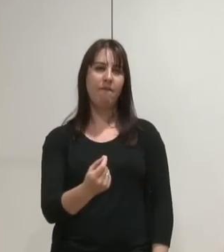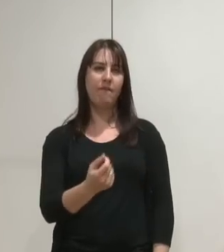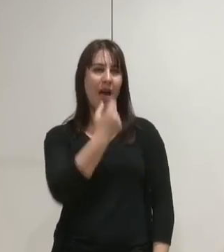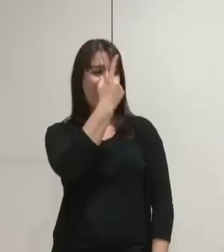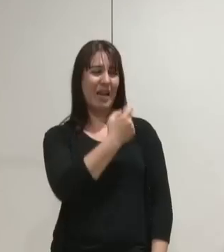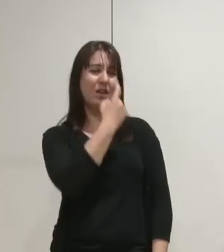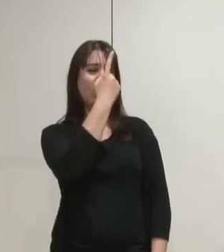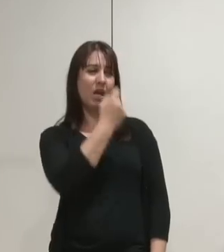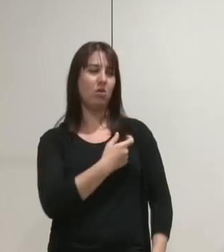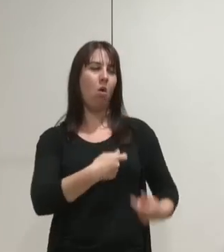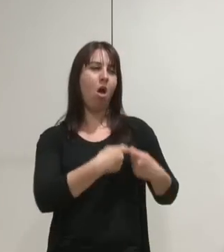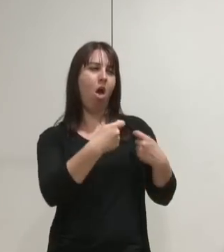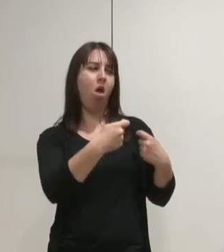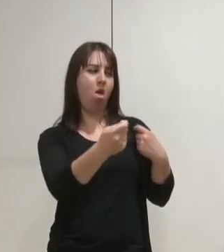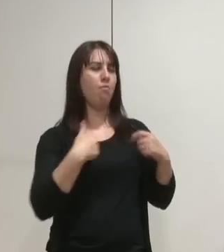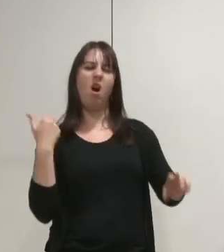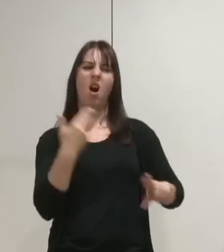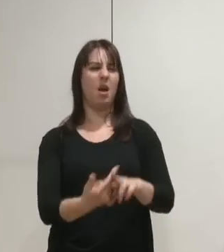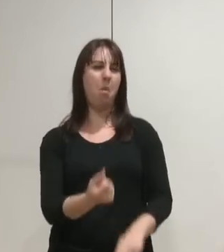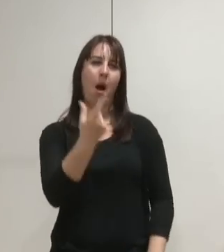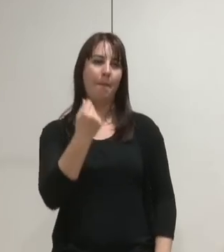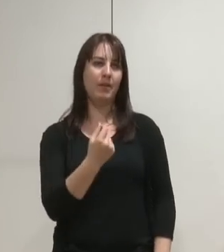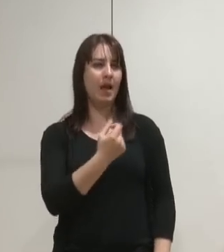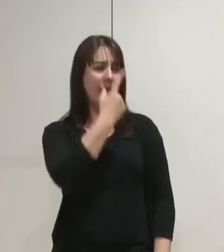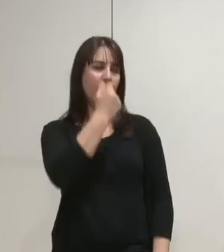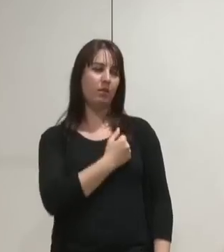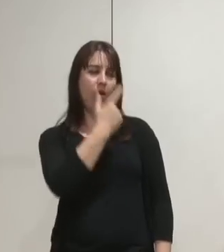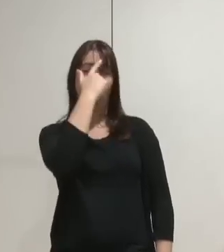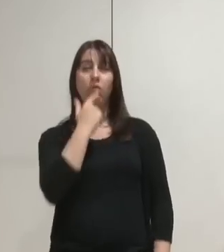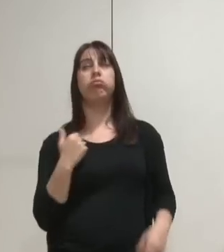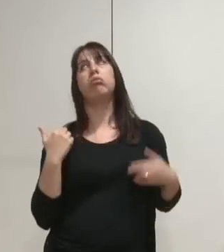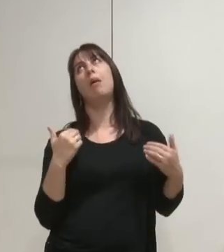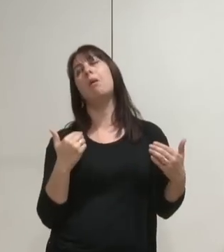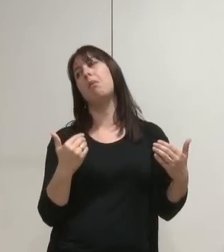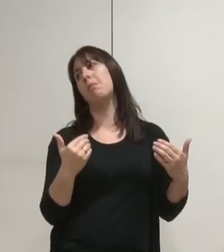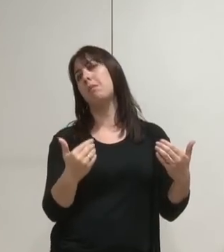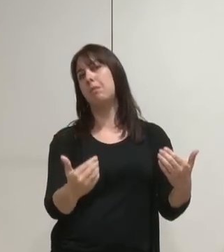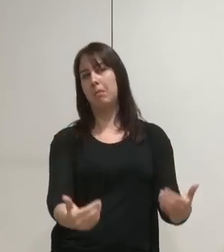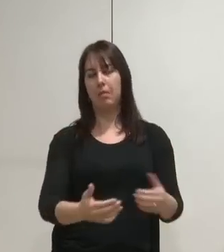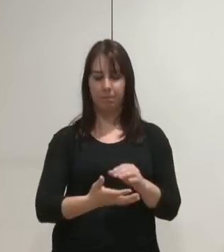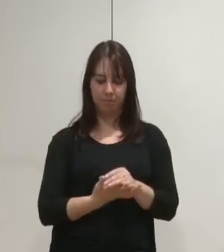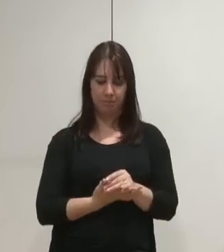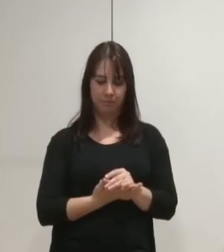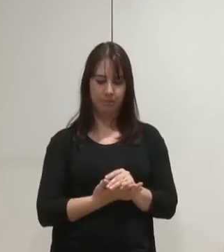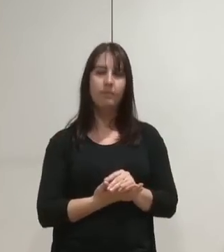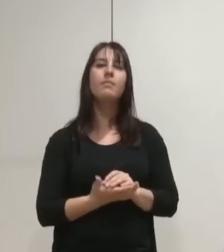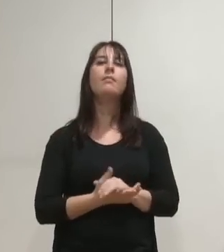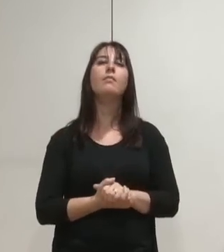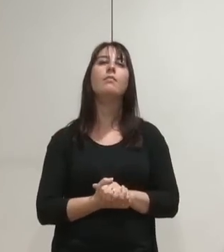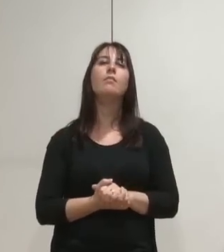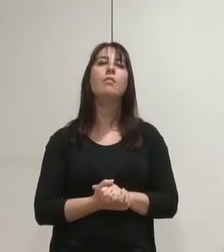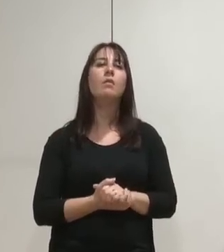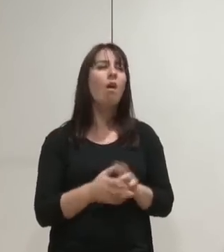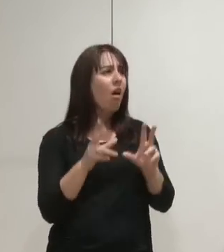Monsieur chamussi trop longue et trop souvent entendu euh vous dire quoi que le projet